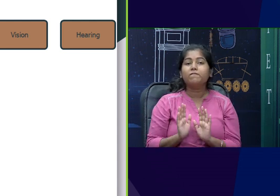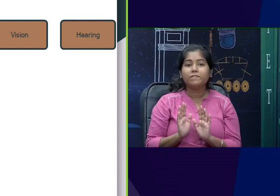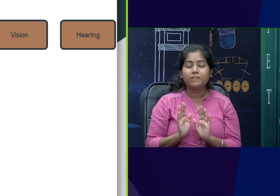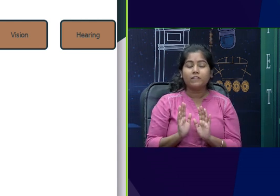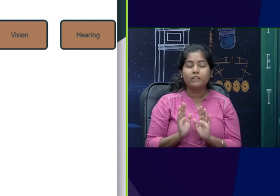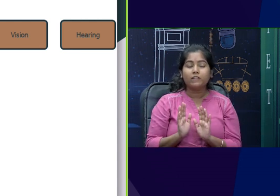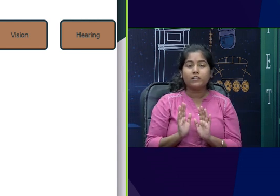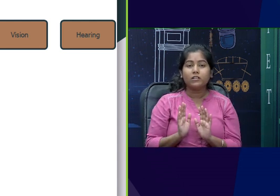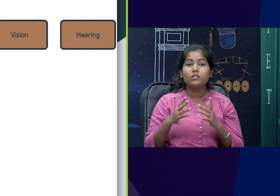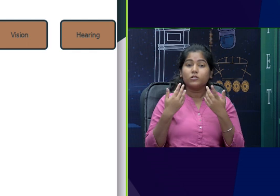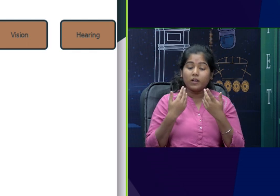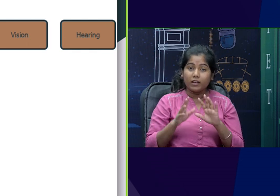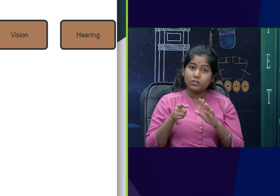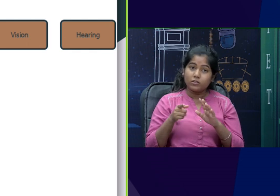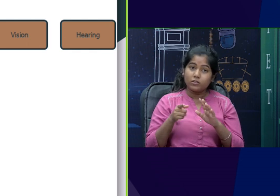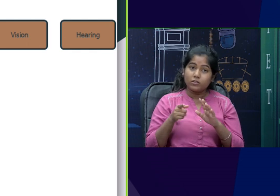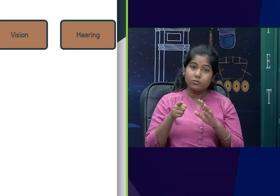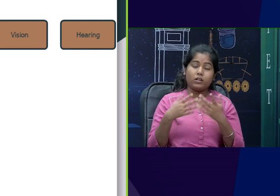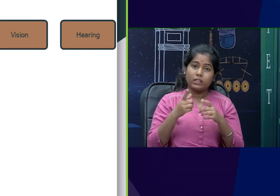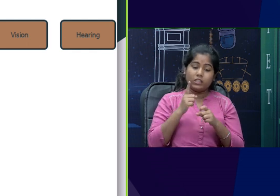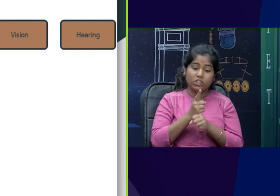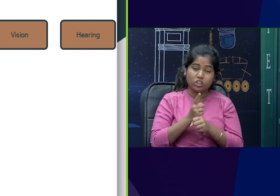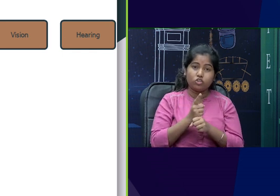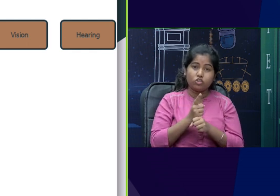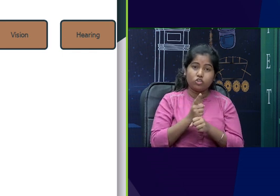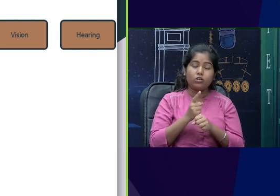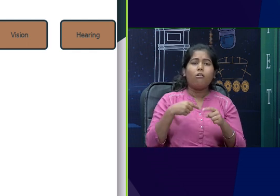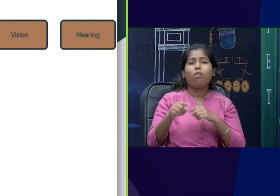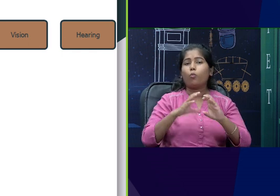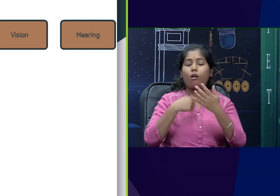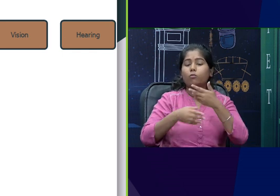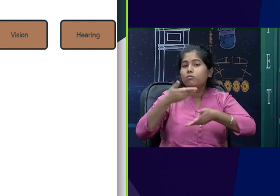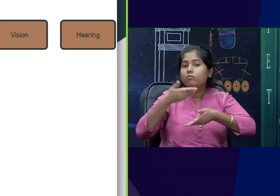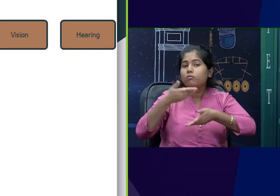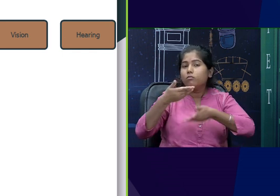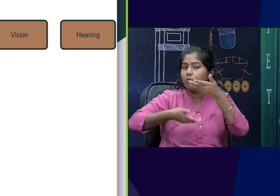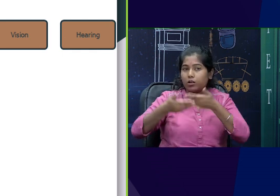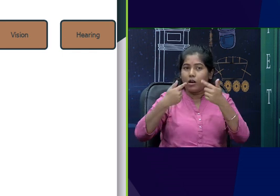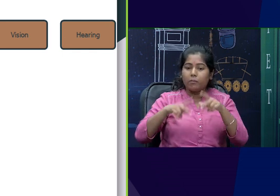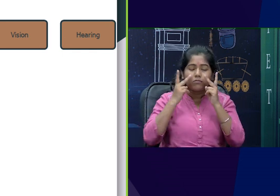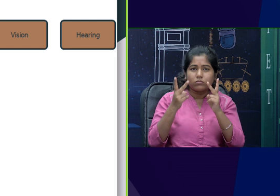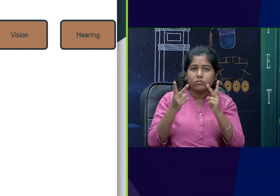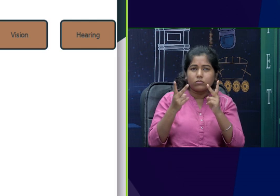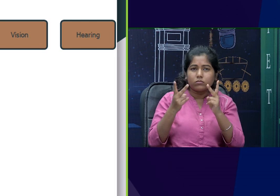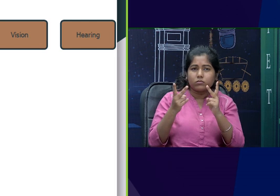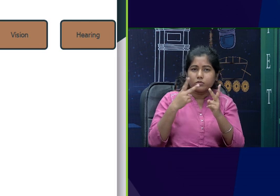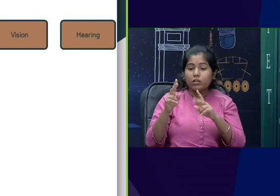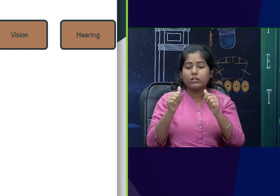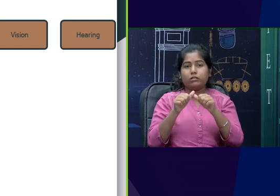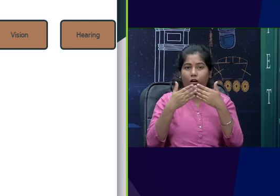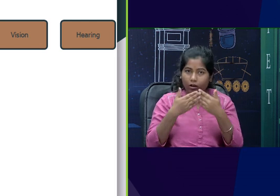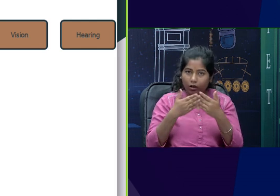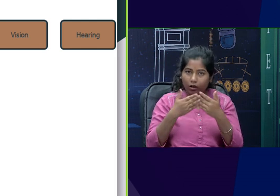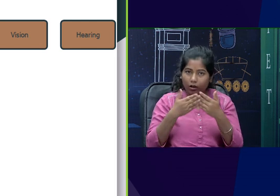जिस बच्चे में भी अगर टीचर रेगुलर क्लासरूम में पढ़ा रहा है उसमें अगर डिफिकल्टी आ रही है, जो हमने एरिया यहाँ पर अगर देख रहे हैं, आप हमारा एकेडमिक हो